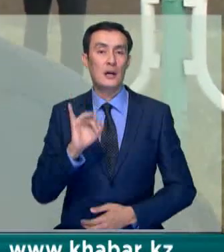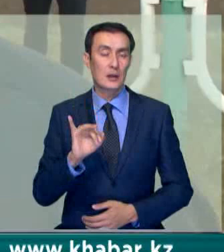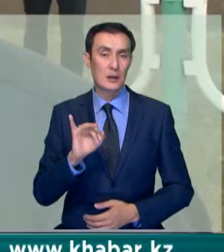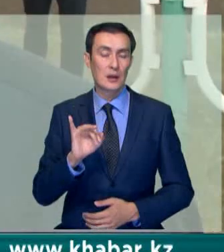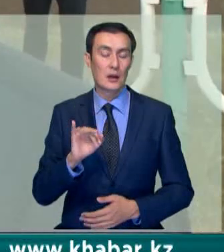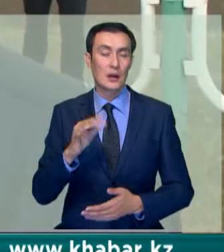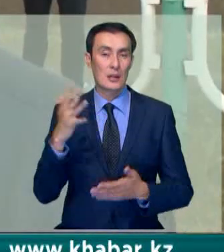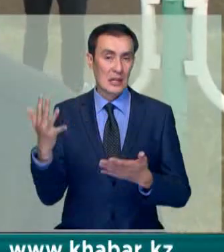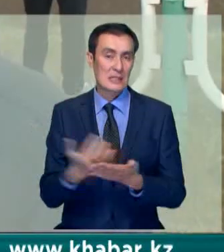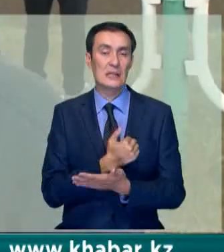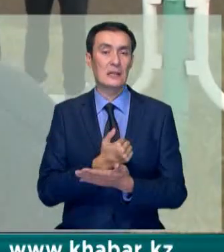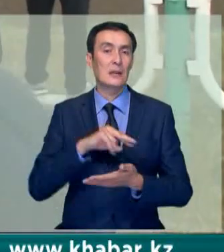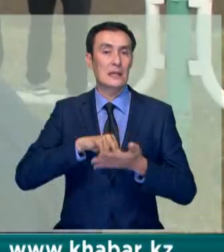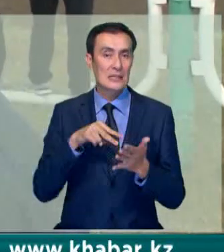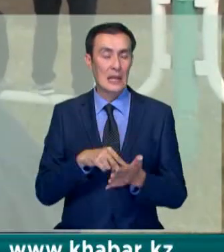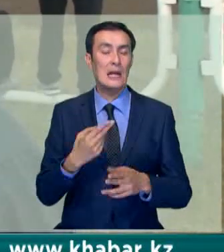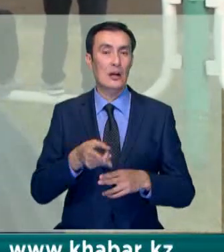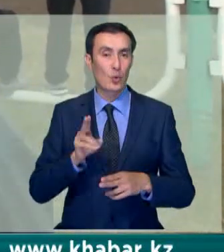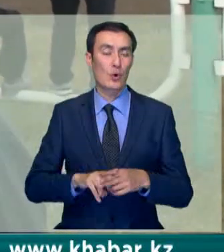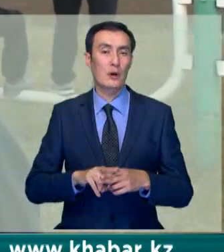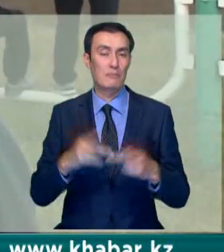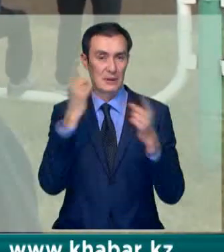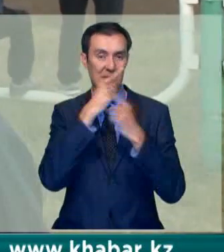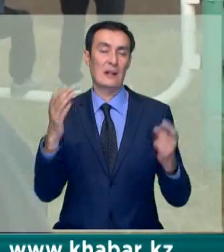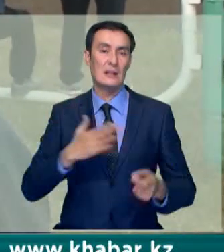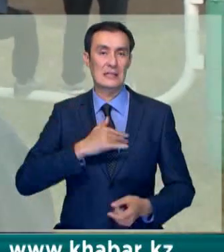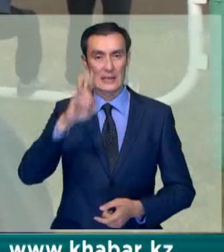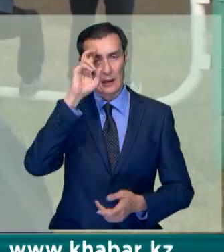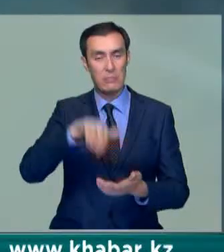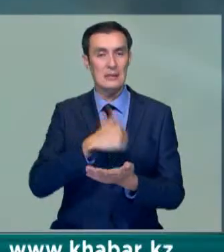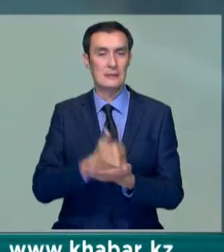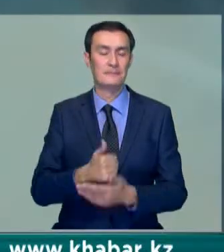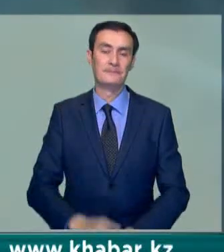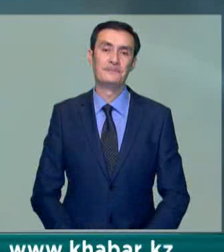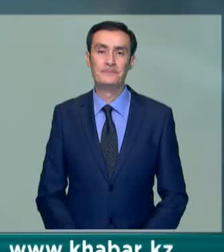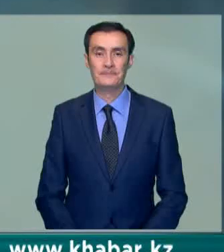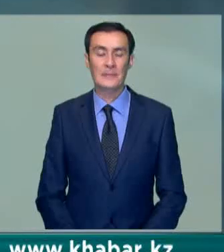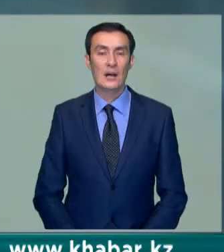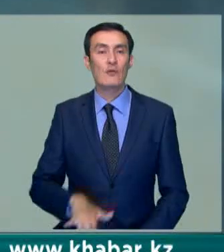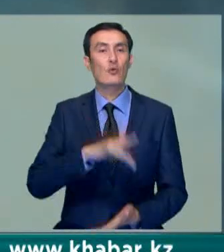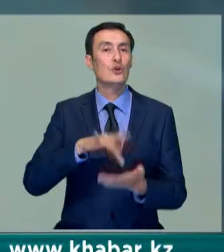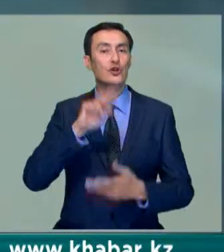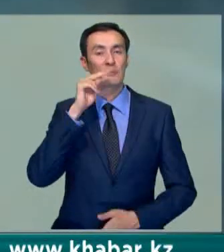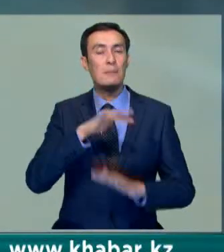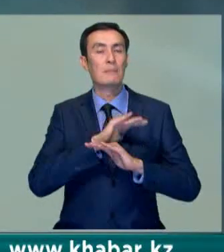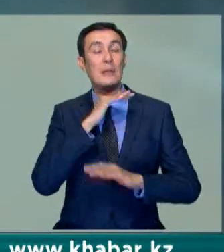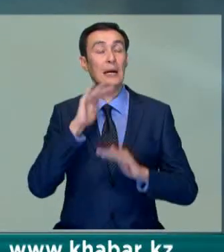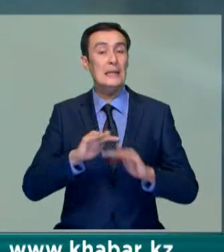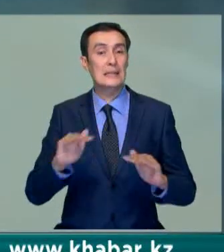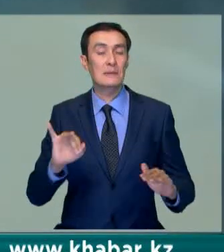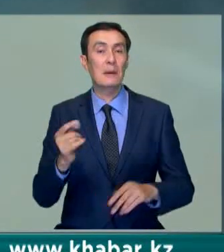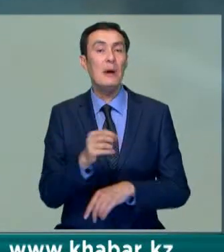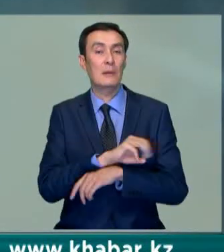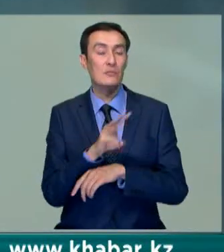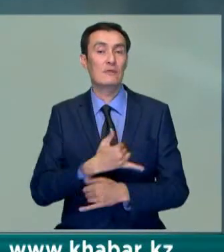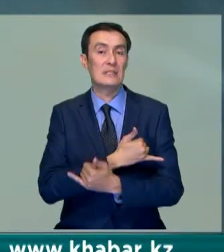она достигнет той цели, которую призвал нас Елбасы. В Шымкенте многодетным и малоимущим